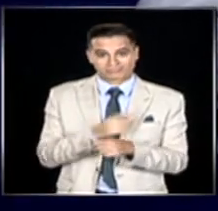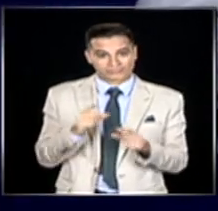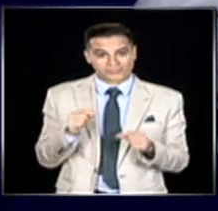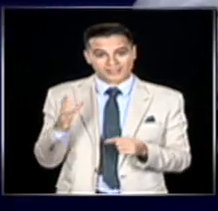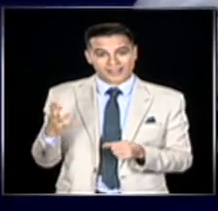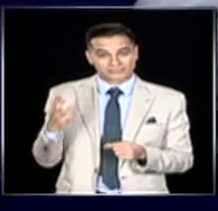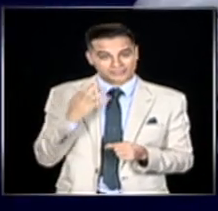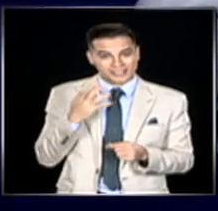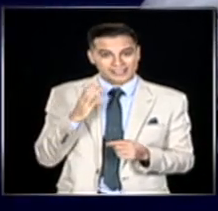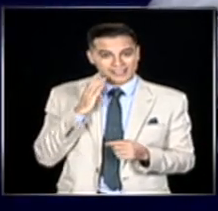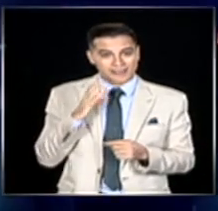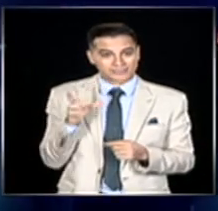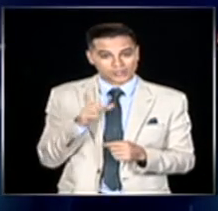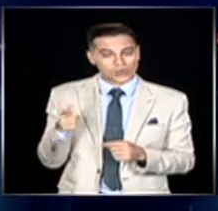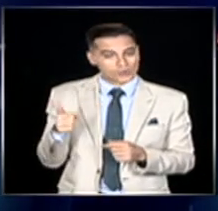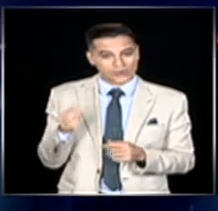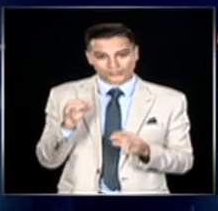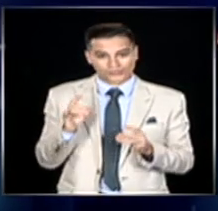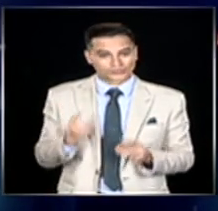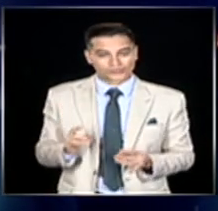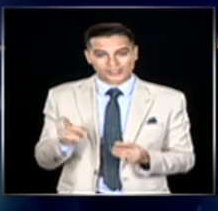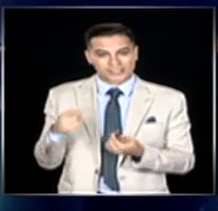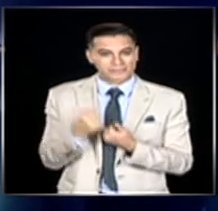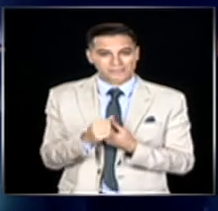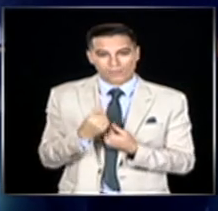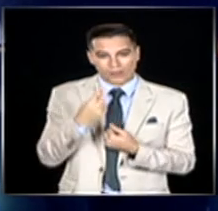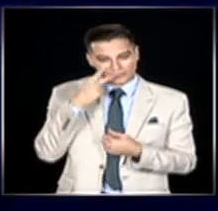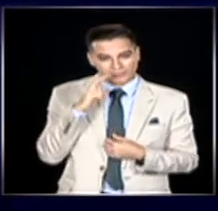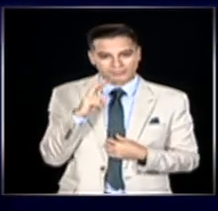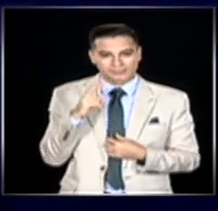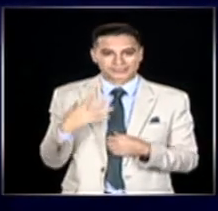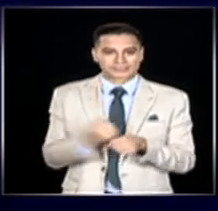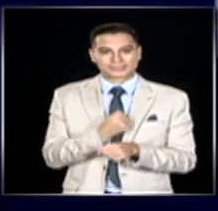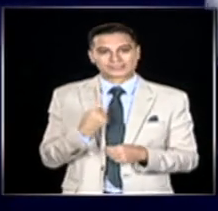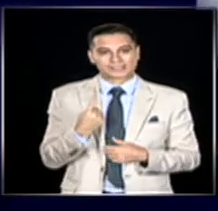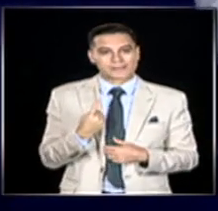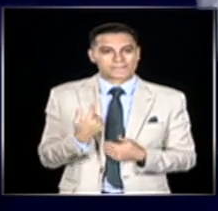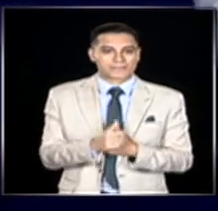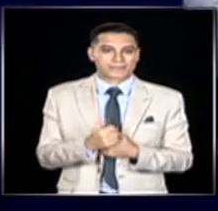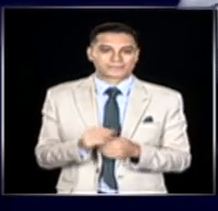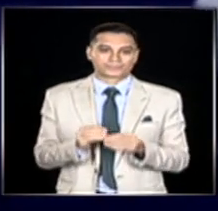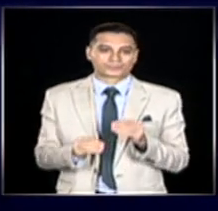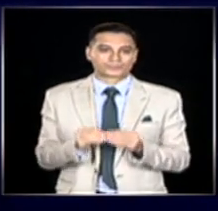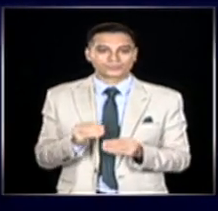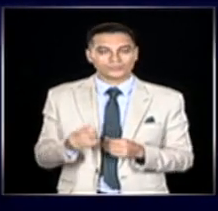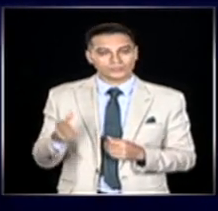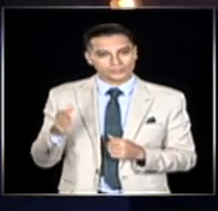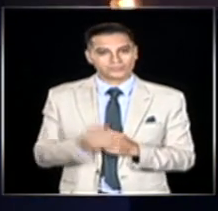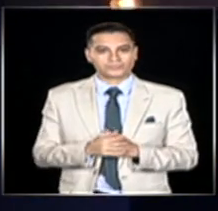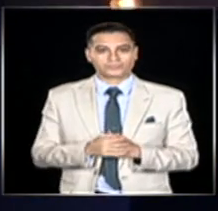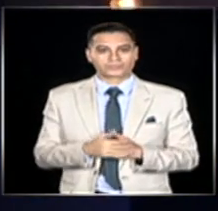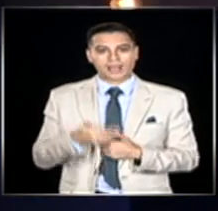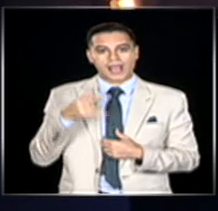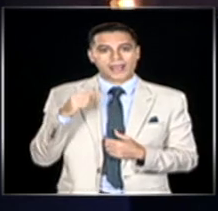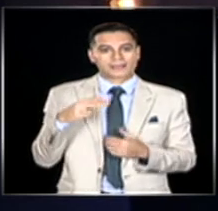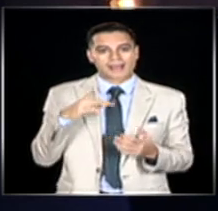5 إجابات صح كانوا كويسين، كان عندك بس واحدة تجاب كمان، ولكن هارد لك. أحمد